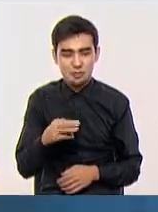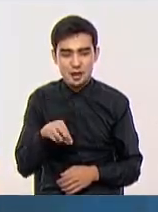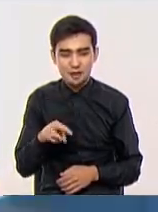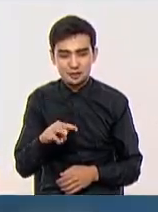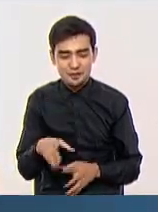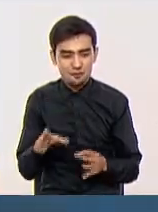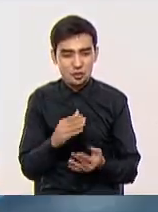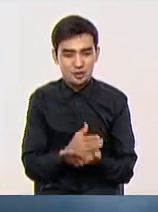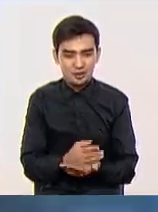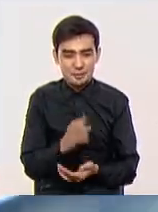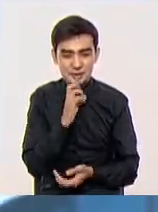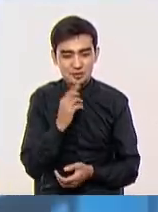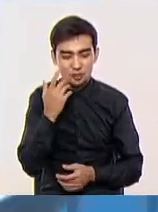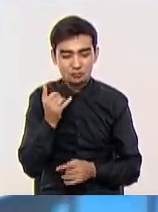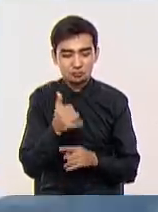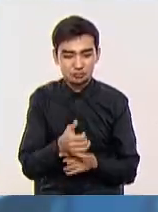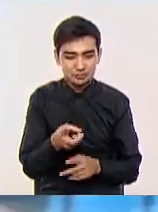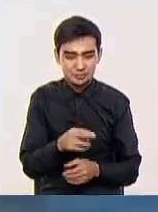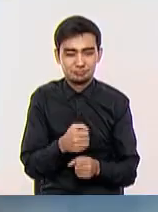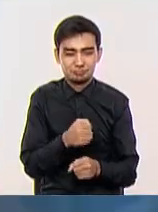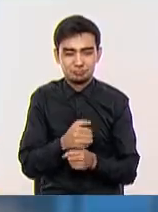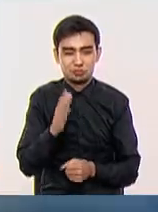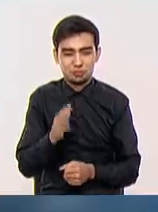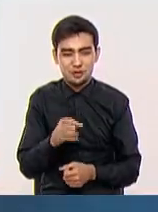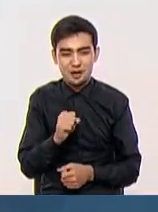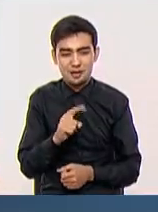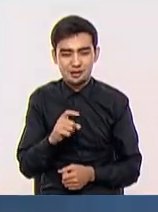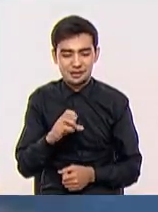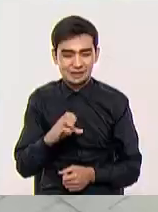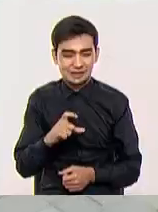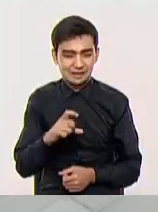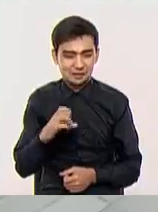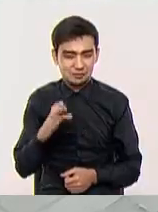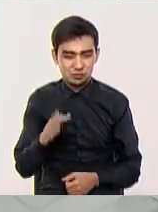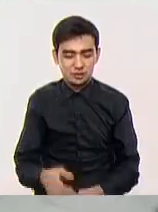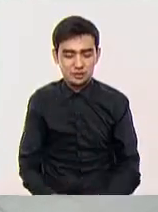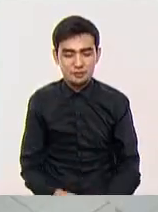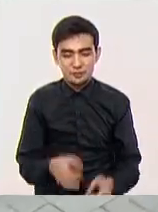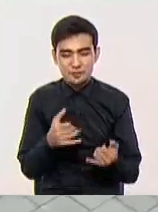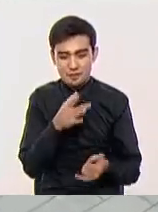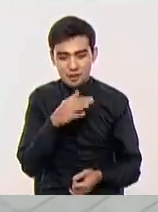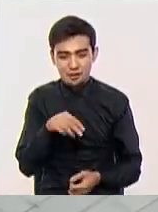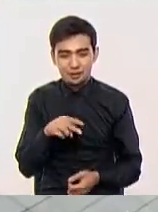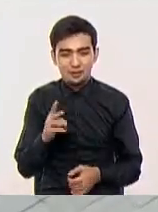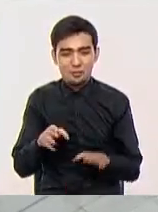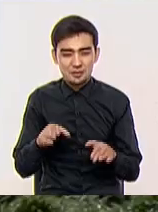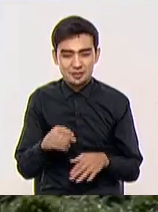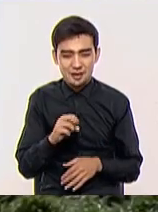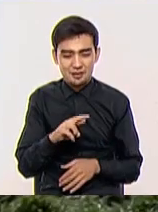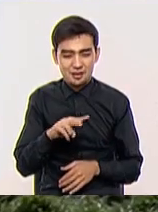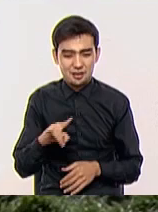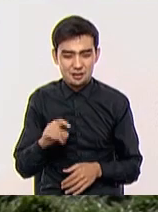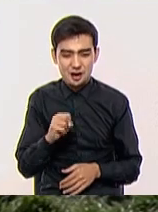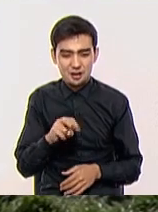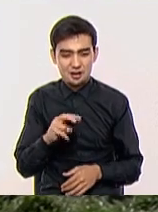даже заправка жасайтын, не жасап бердік, АЗС салып бердік. Сондай-ақ бүгін Талдықорғанда аяулы алақан ескерткіш